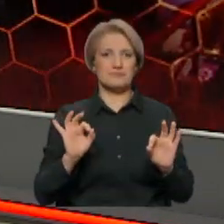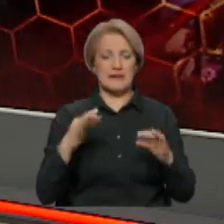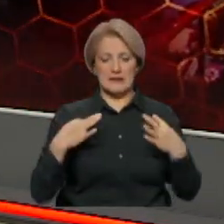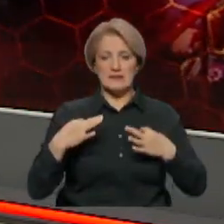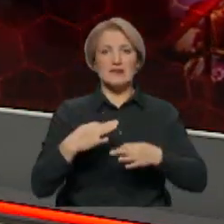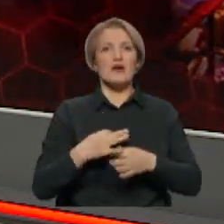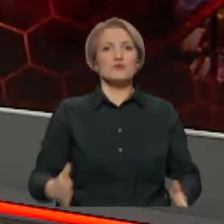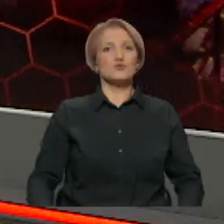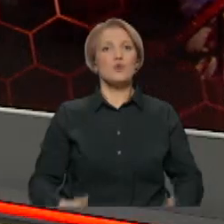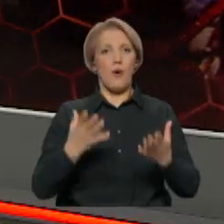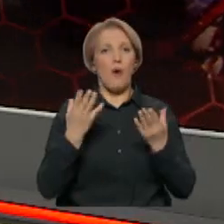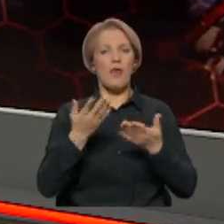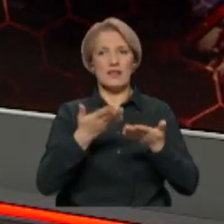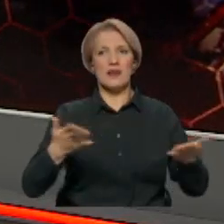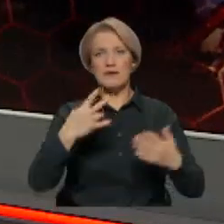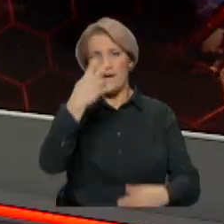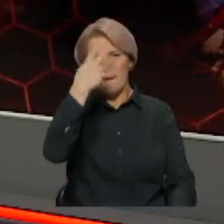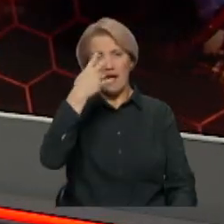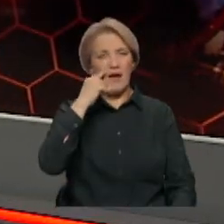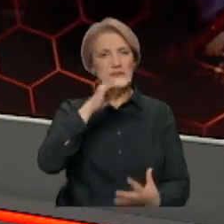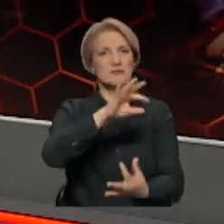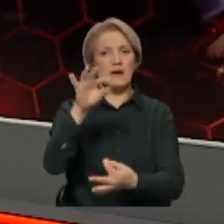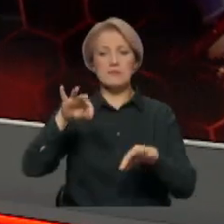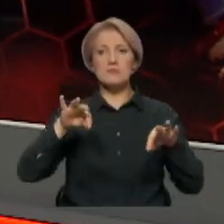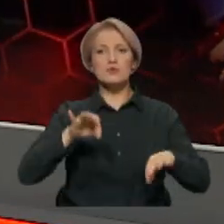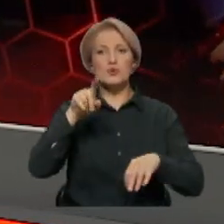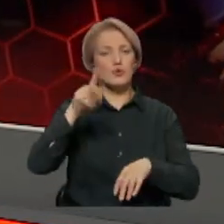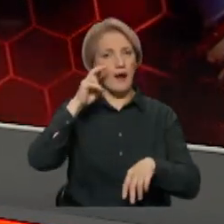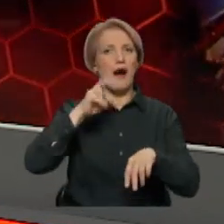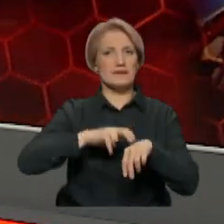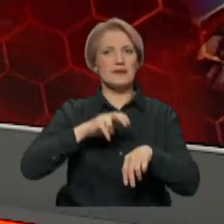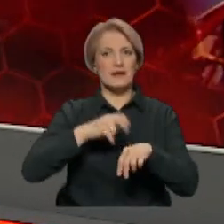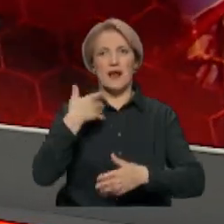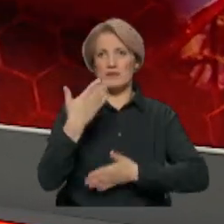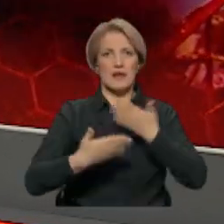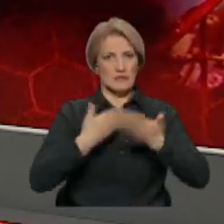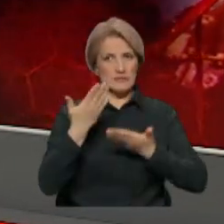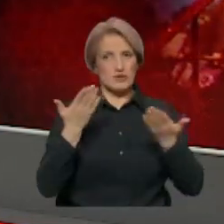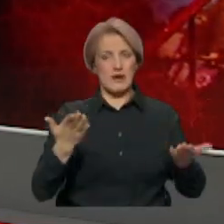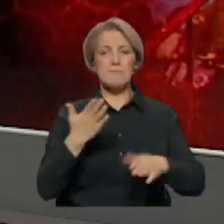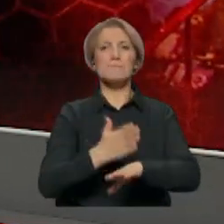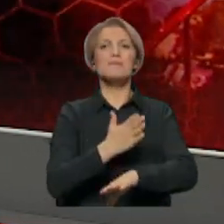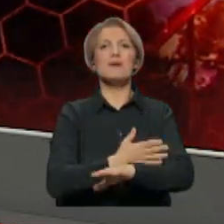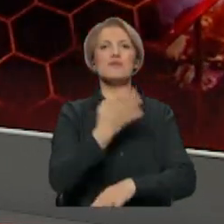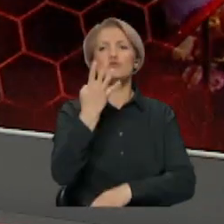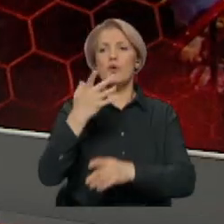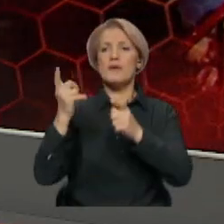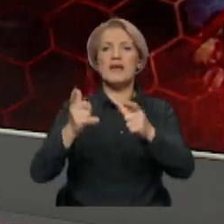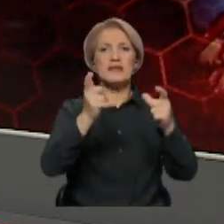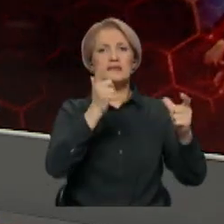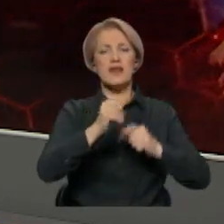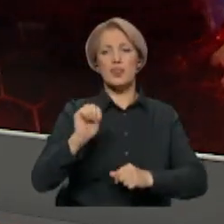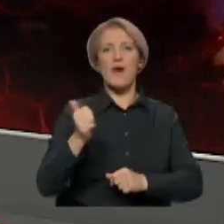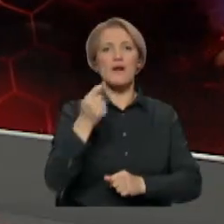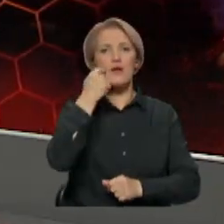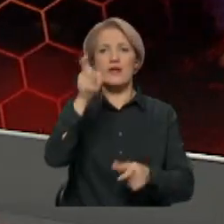saygı duruşunda bulunanlar, gözyaşı dökenler bugün onu ananlardan bahsetmişken memleketimizin dört bir yanından